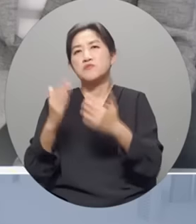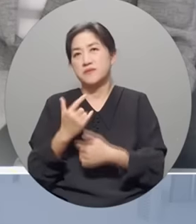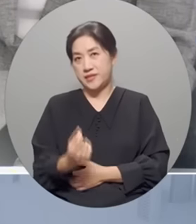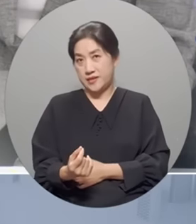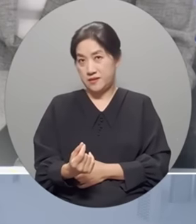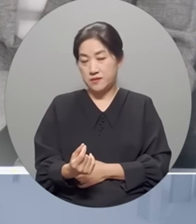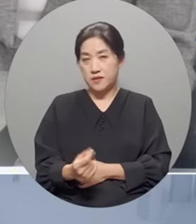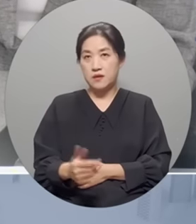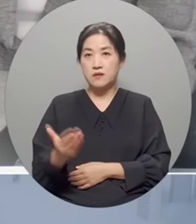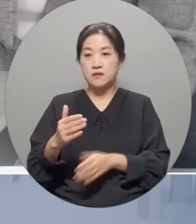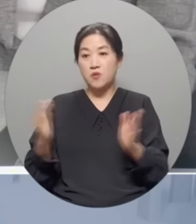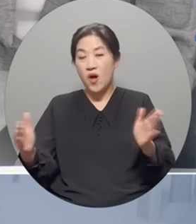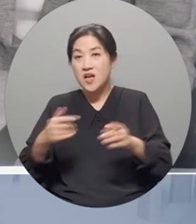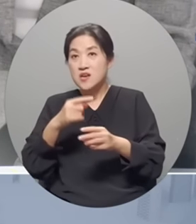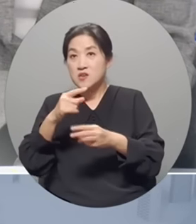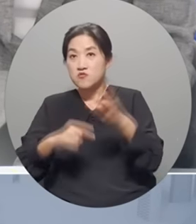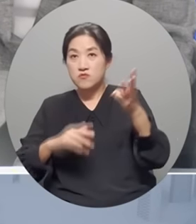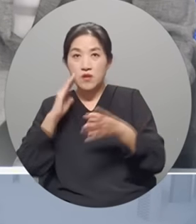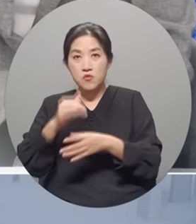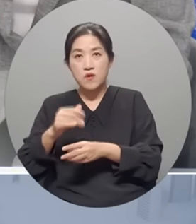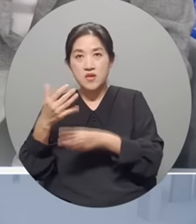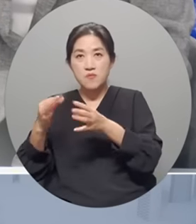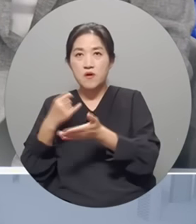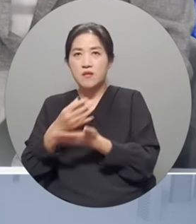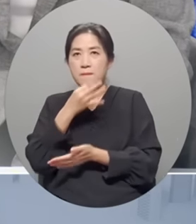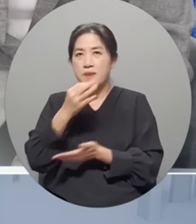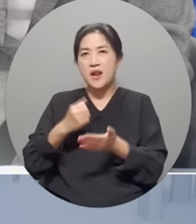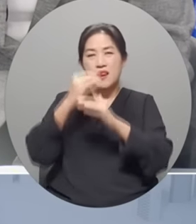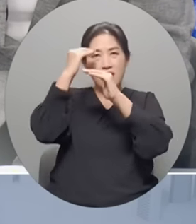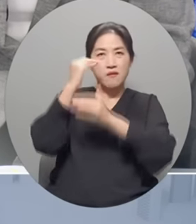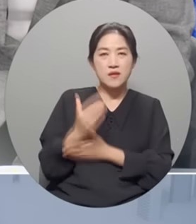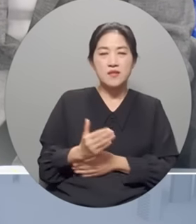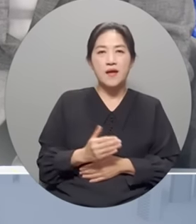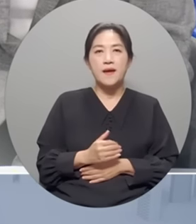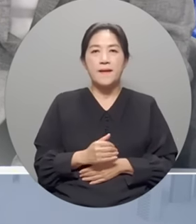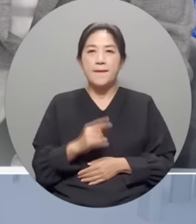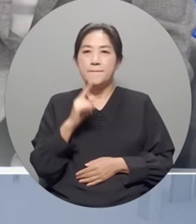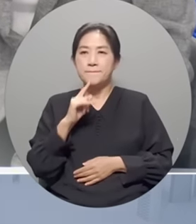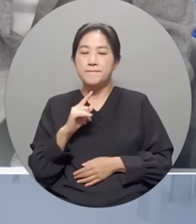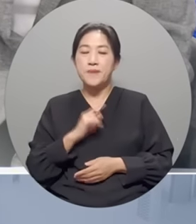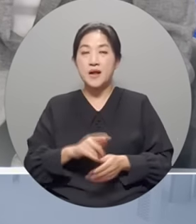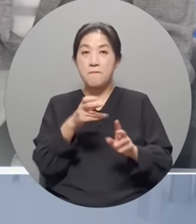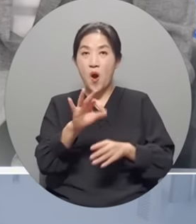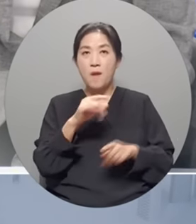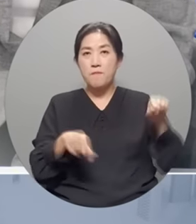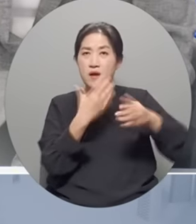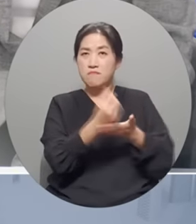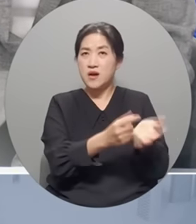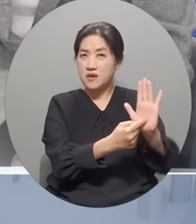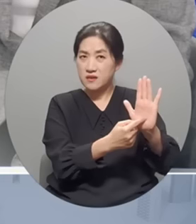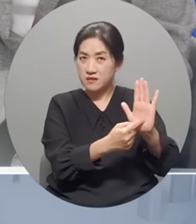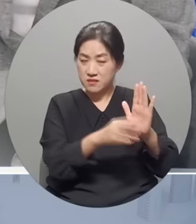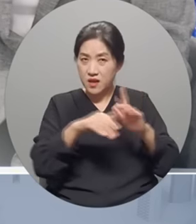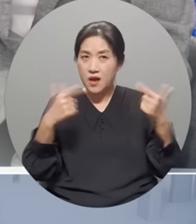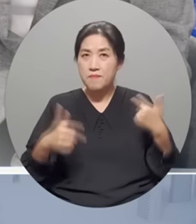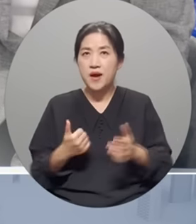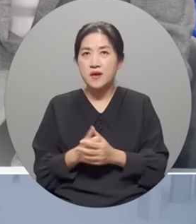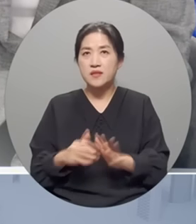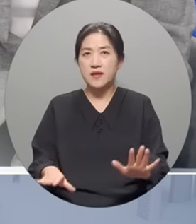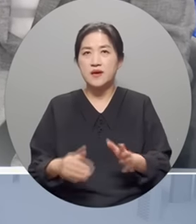윤석열 대통령과 김건희 여사를 언급한 명태균 씨 녹취는 여러 차례 공개됐습니다. 그럴 때마다 명 씨는 캠프